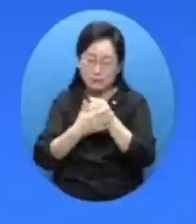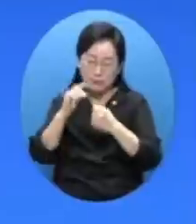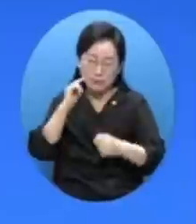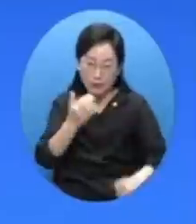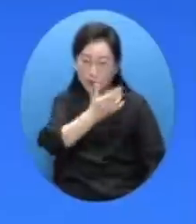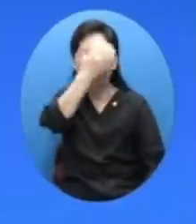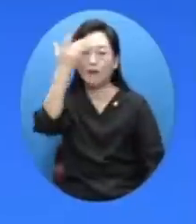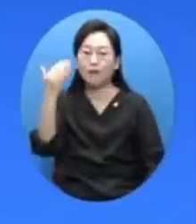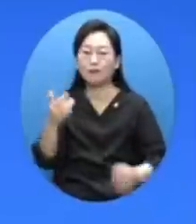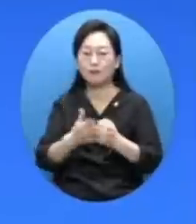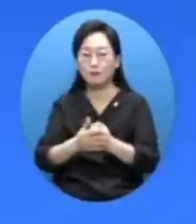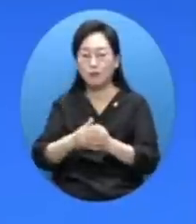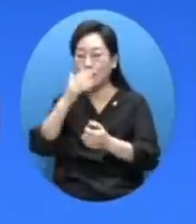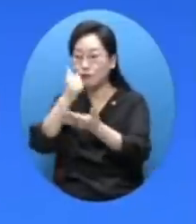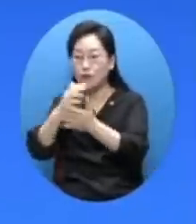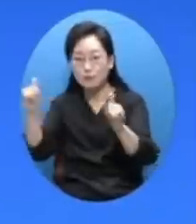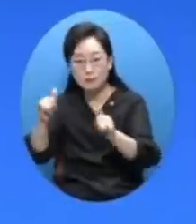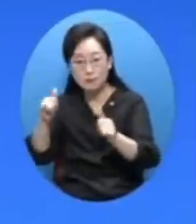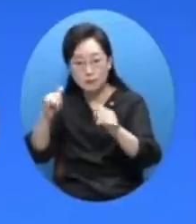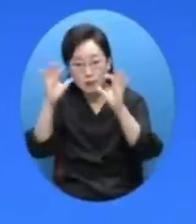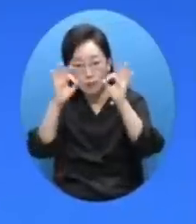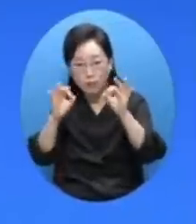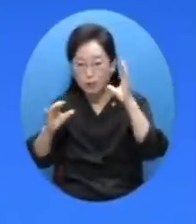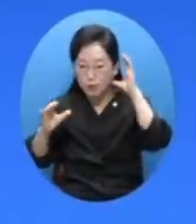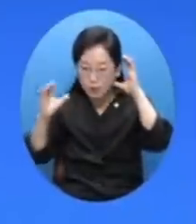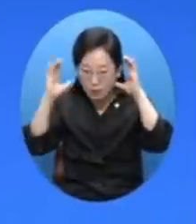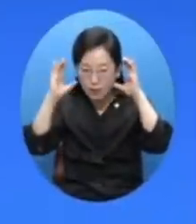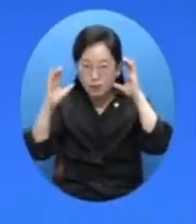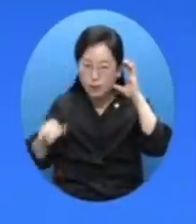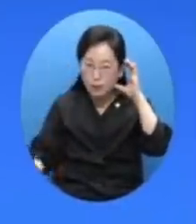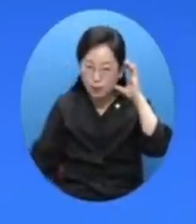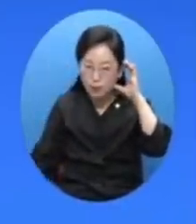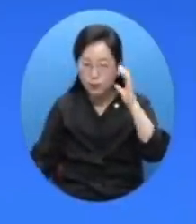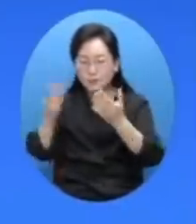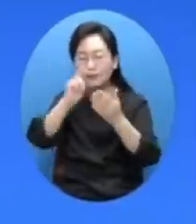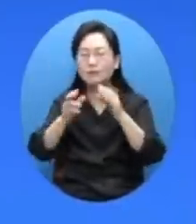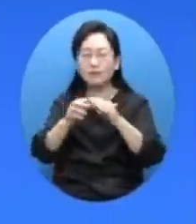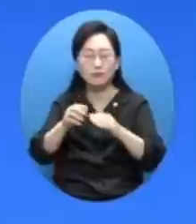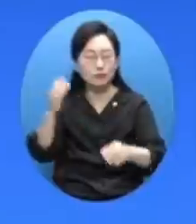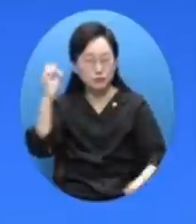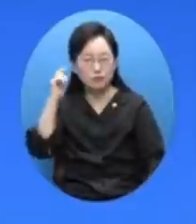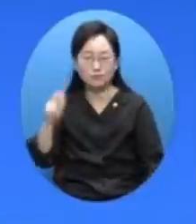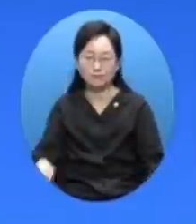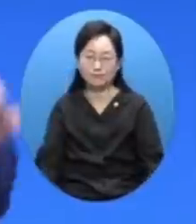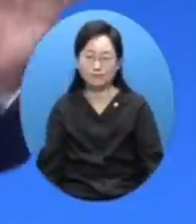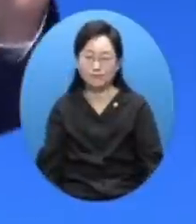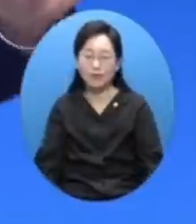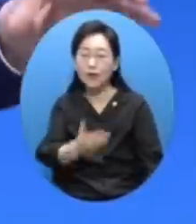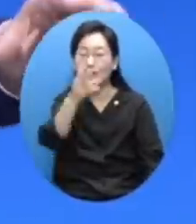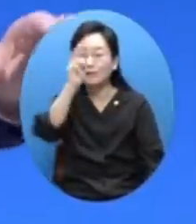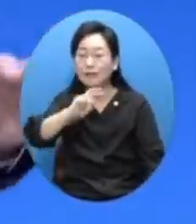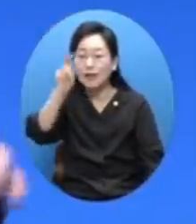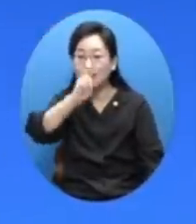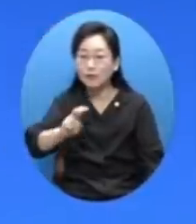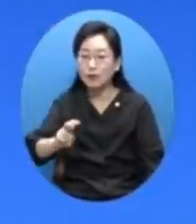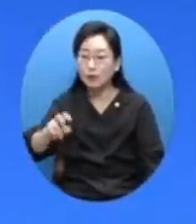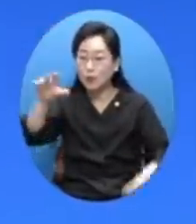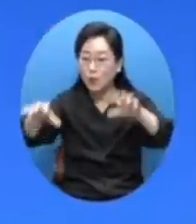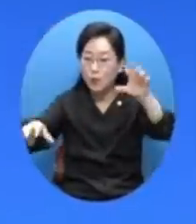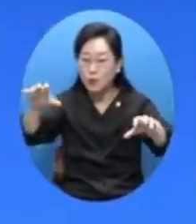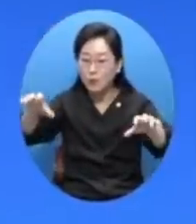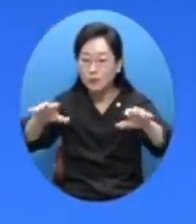아름다웠던지 모든 쥐들이 귀담아 그들의 찬송을 들었습니다 여러분의 찬송이 여러분의 주일을 변화시키는